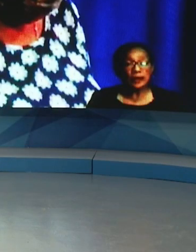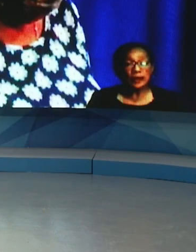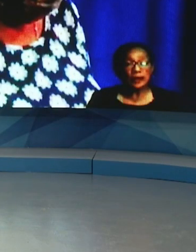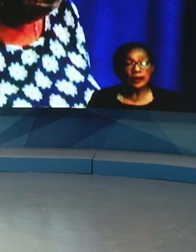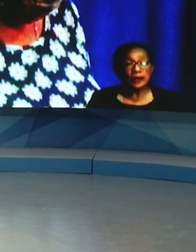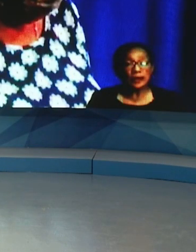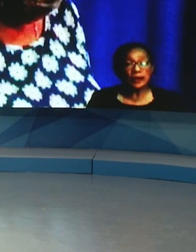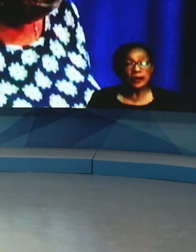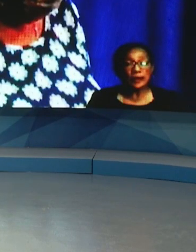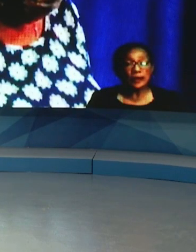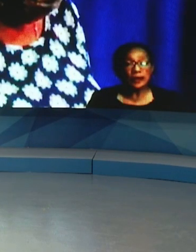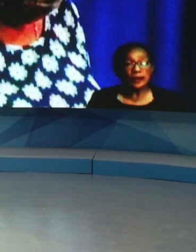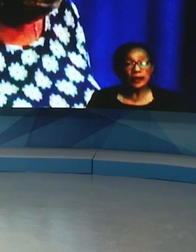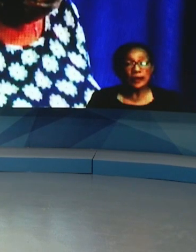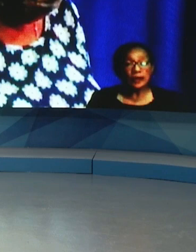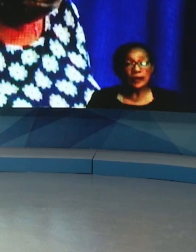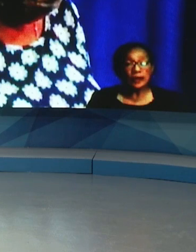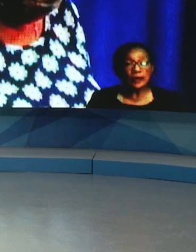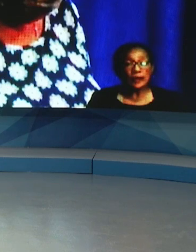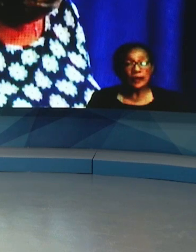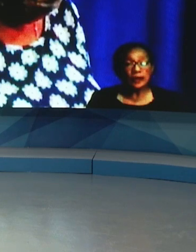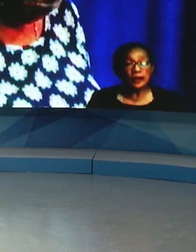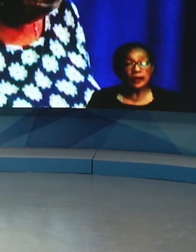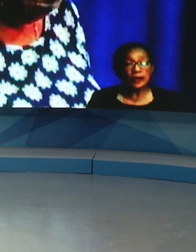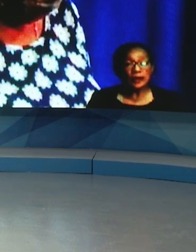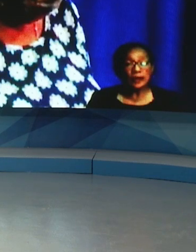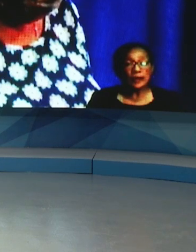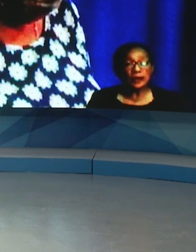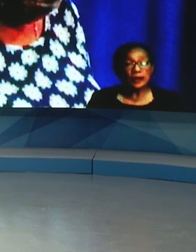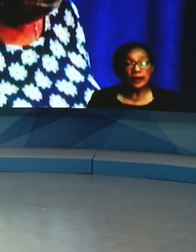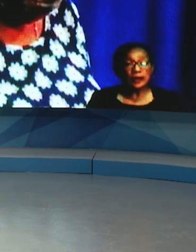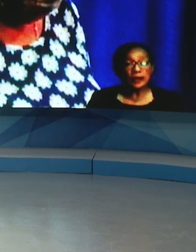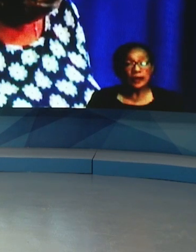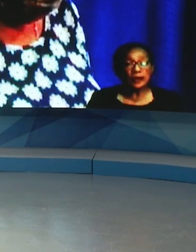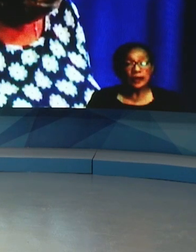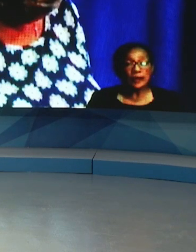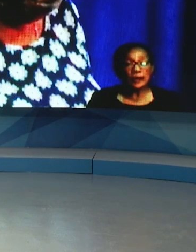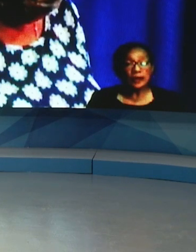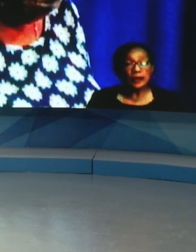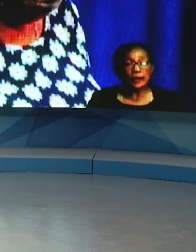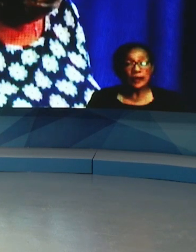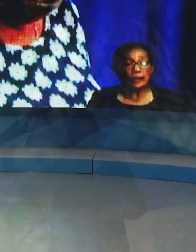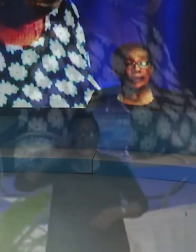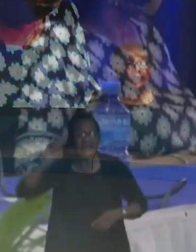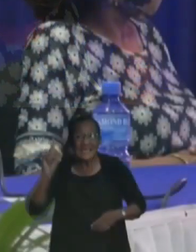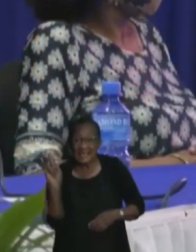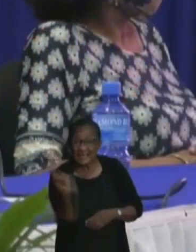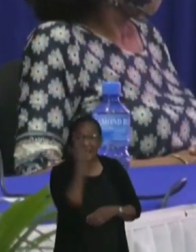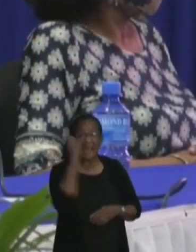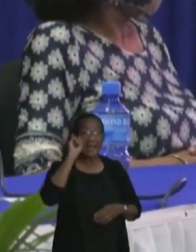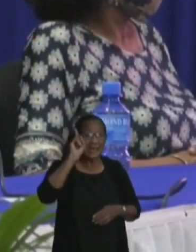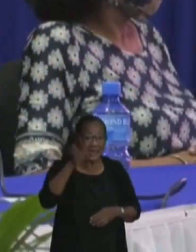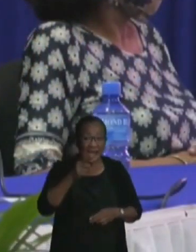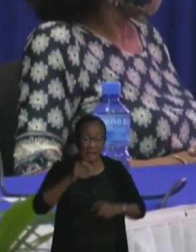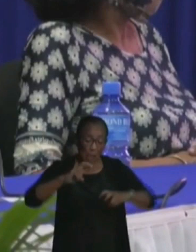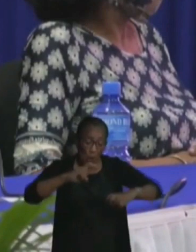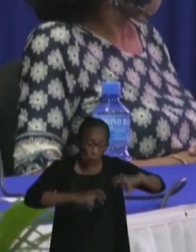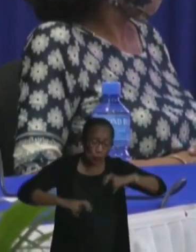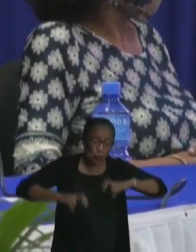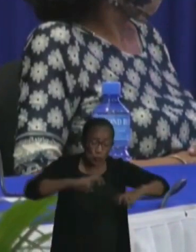Het is belangrijk om reeds bij geringe klachten direct contact op te nemen met het BOG. Dit zegt infectioloog Steffen